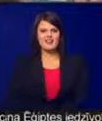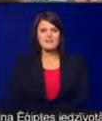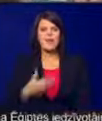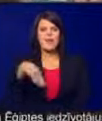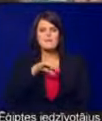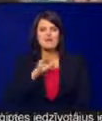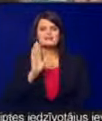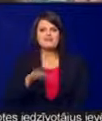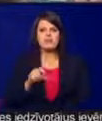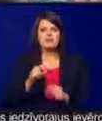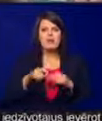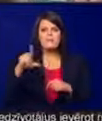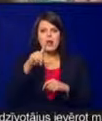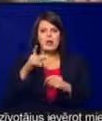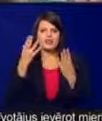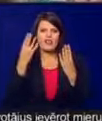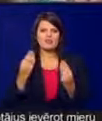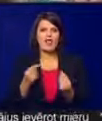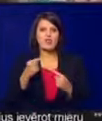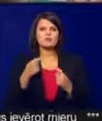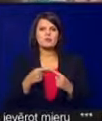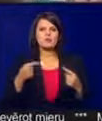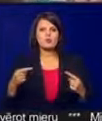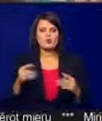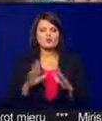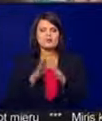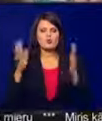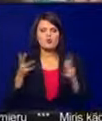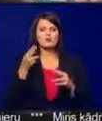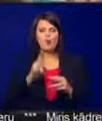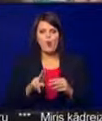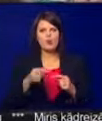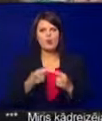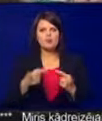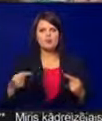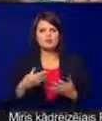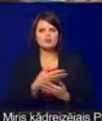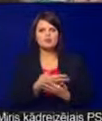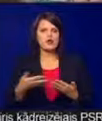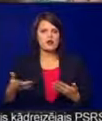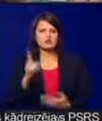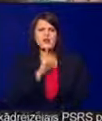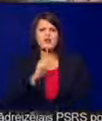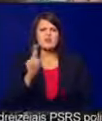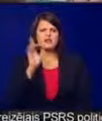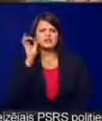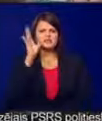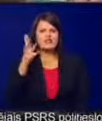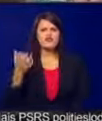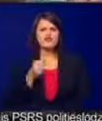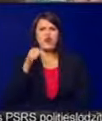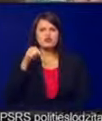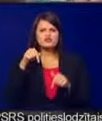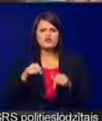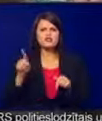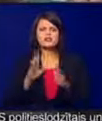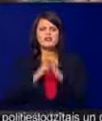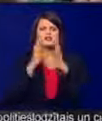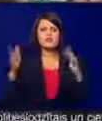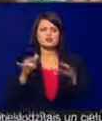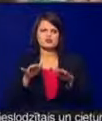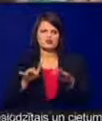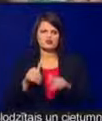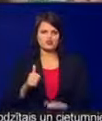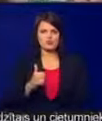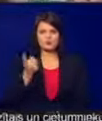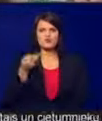Mēs varam palielināt dienas produkcijas daudzumu un produkcijas klāstu. Liepā ir slavena ar to, ka šeit ir daudz šūšanas uzņēmumu un